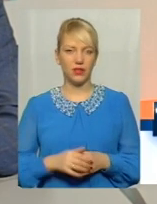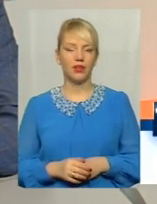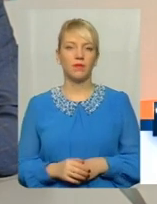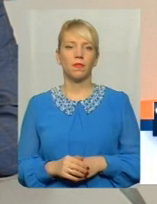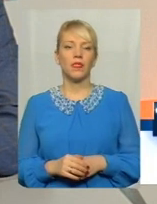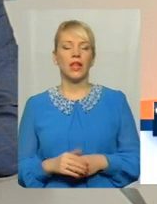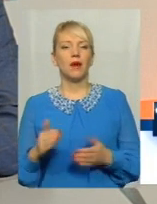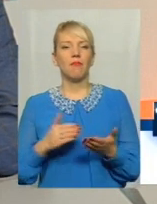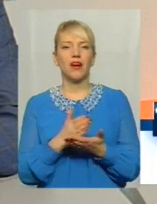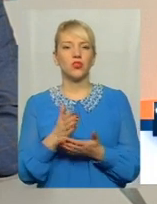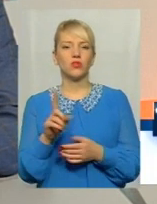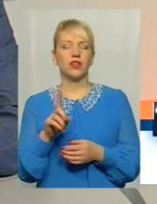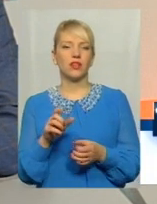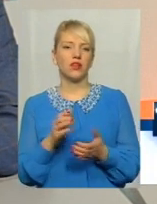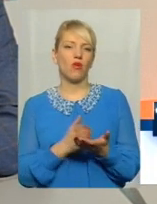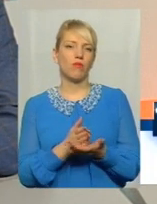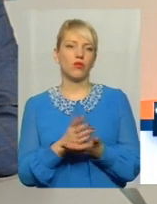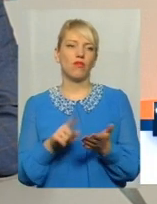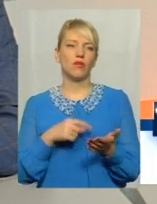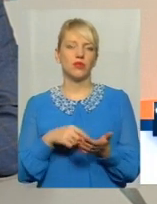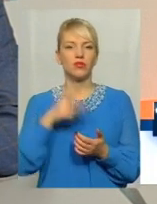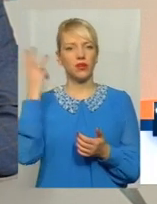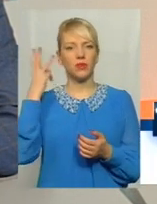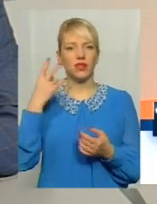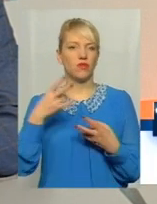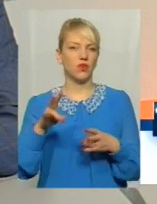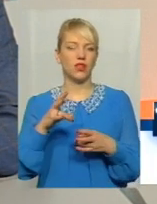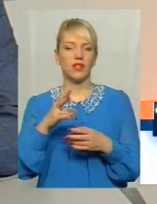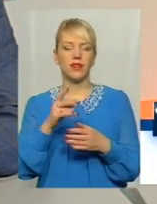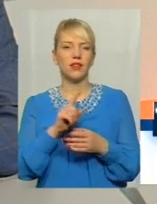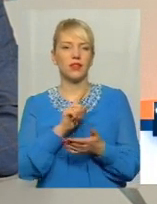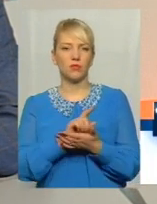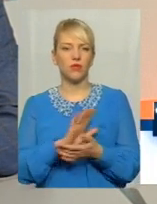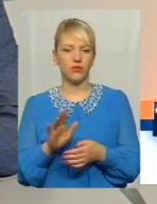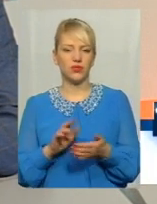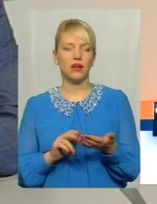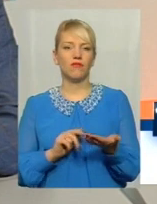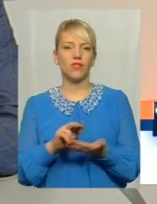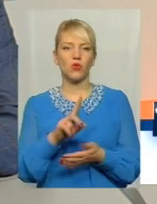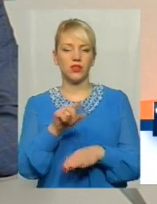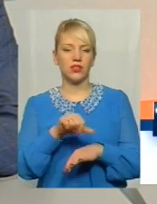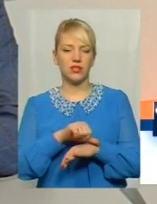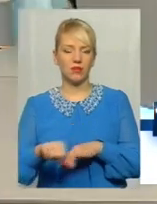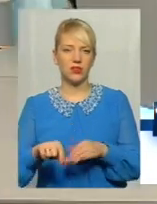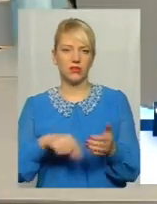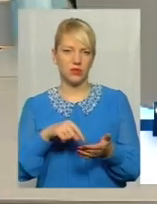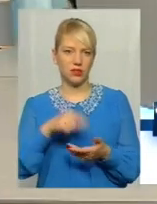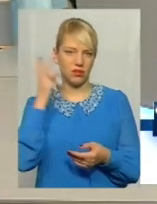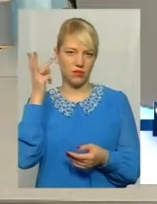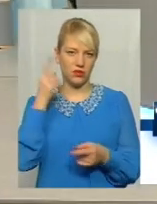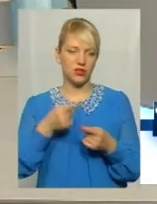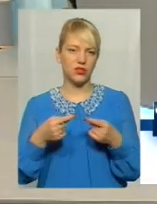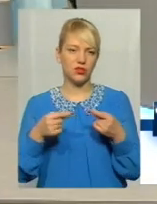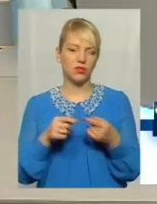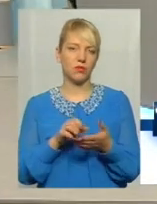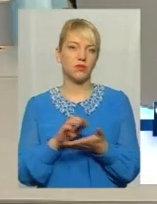які обслуговує місто Хмельницьке, вони не мають виходити за межі населеного пункту, тобто місто Хмельницьке. Це чітко прописано